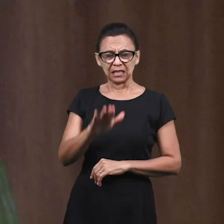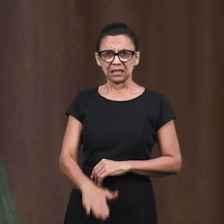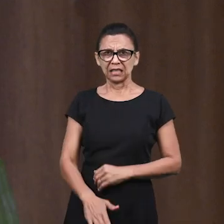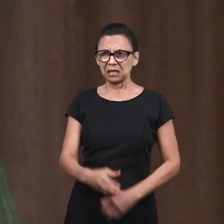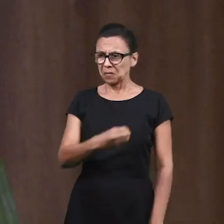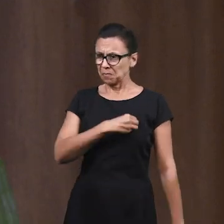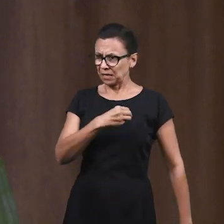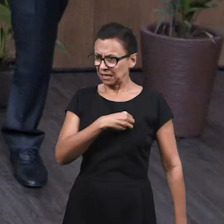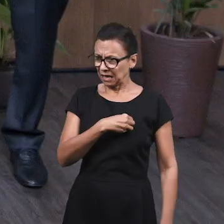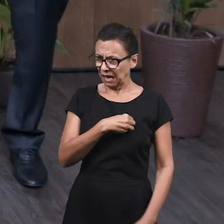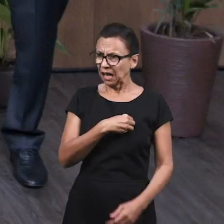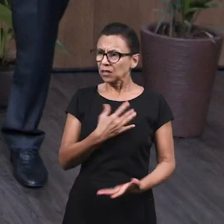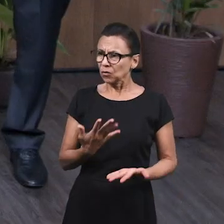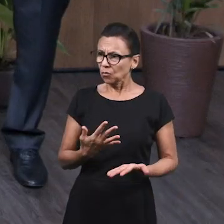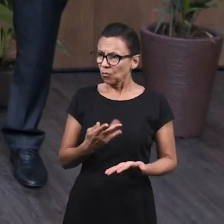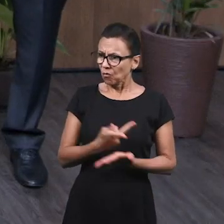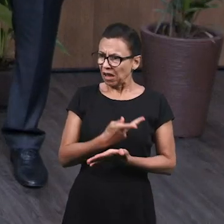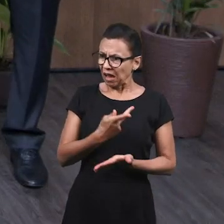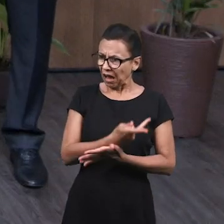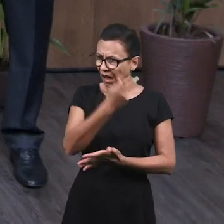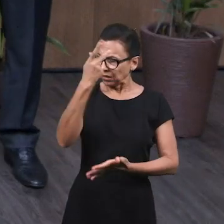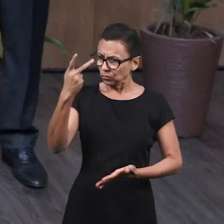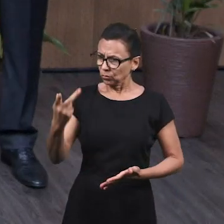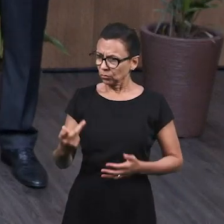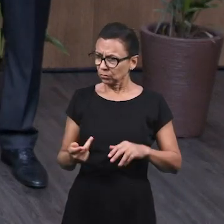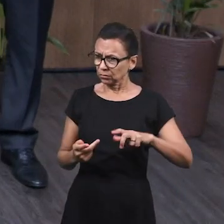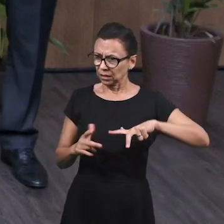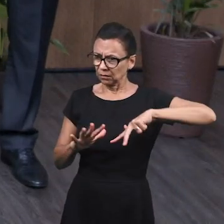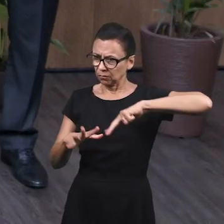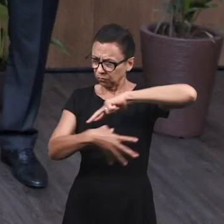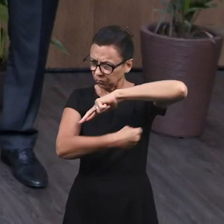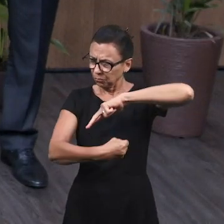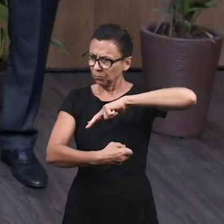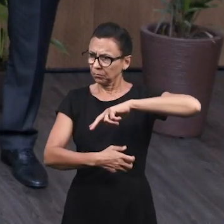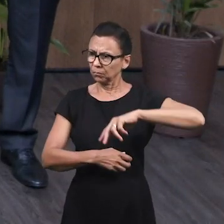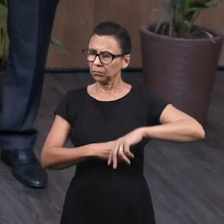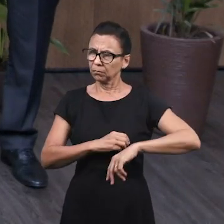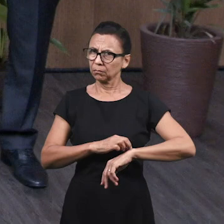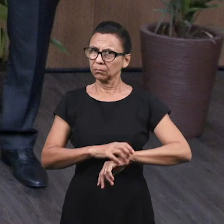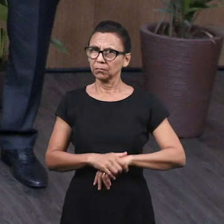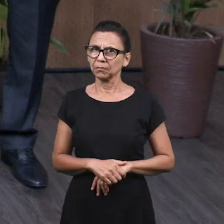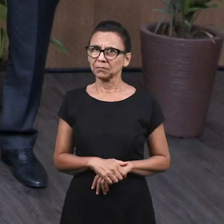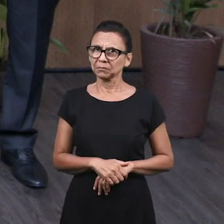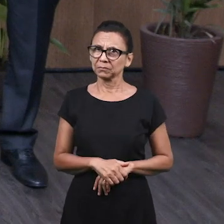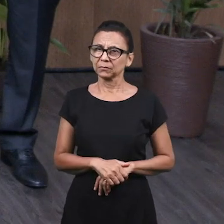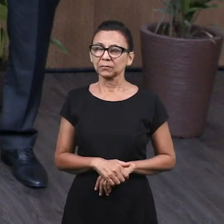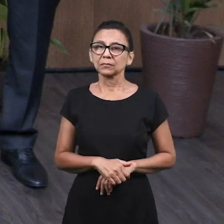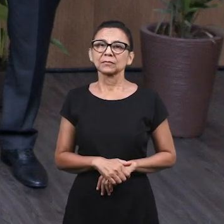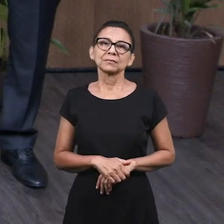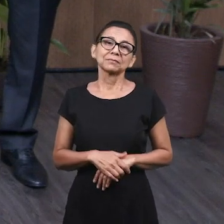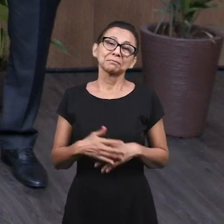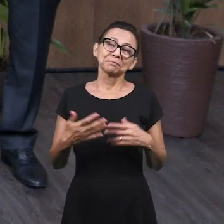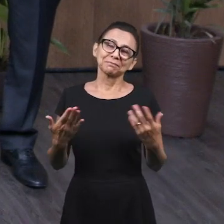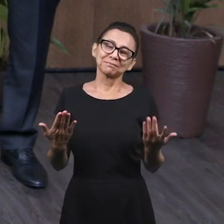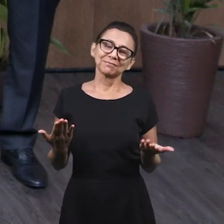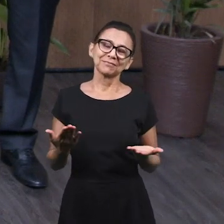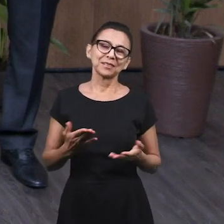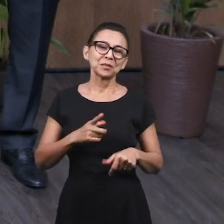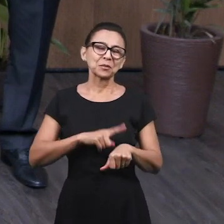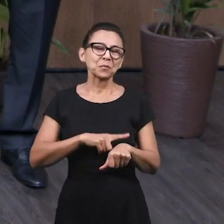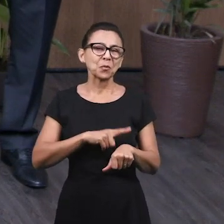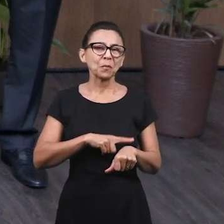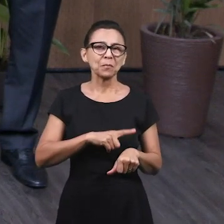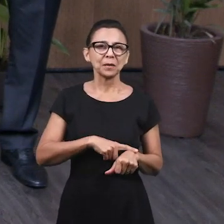vida errada. à partir du moment A partir où l'homme accepte l'appel du Fils